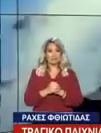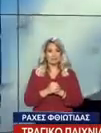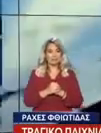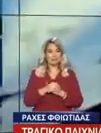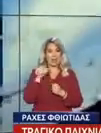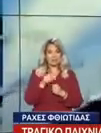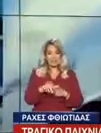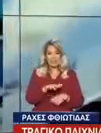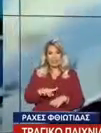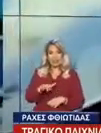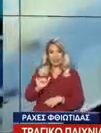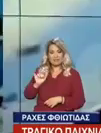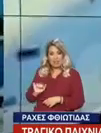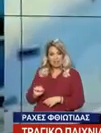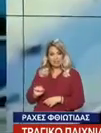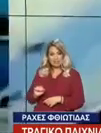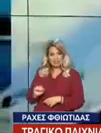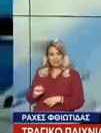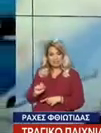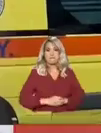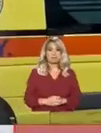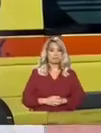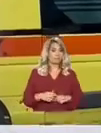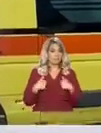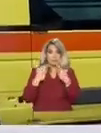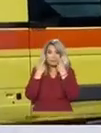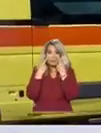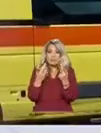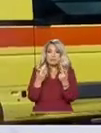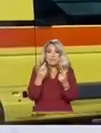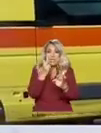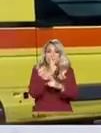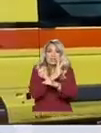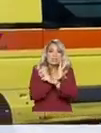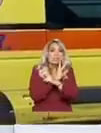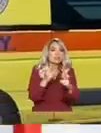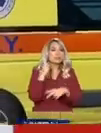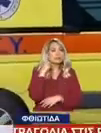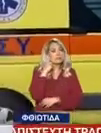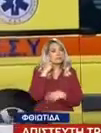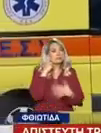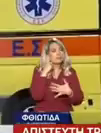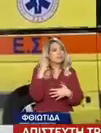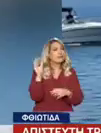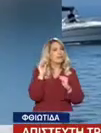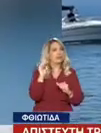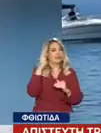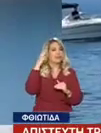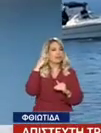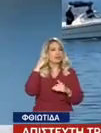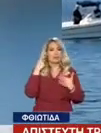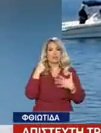κοριτσάκι για το οποίο κάναμε λόγο πριν. Απίστευτη ιστορία. Λίγα μέτρα πιο κοντά και η φωνή της ακούγονταν και ο καημένος αυτός, ο οποίος